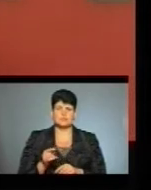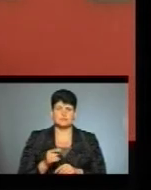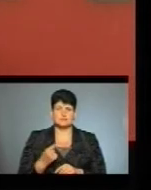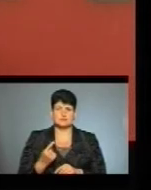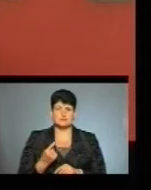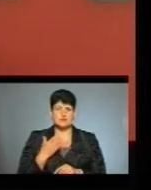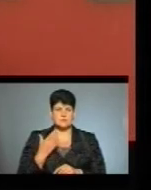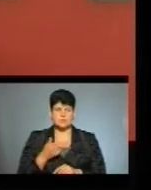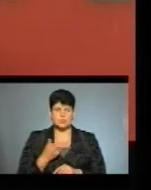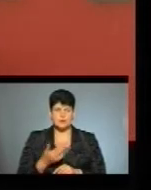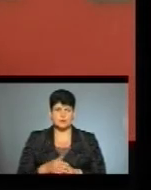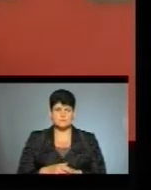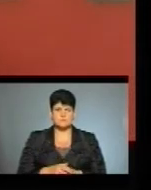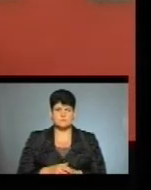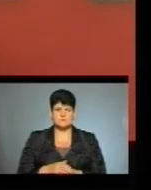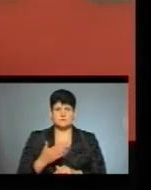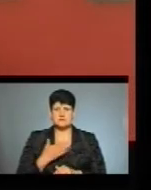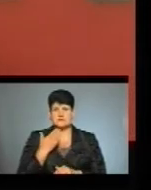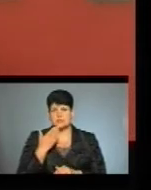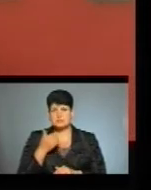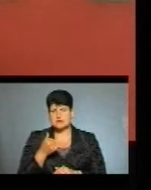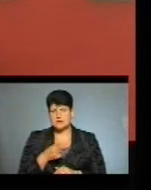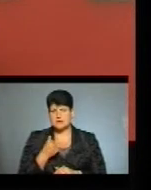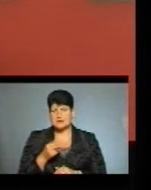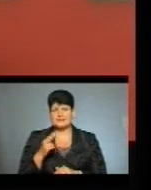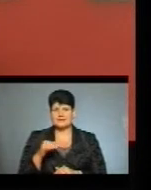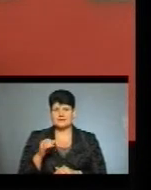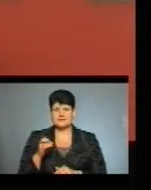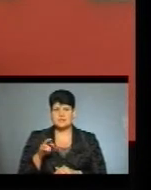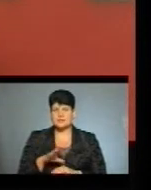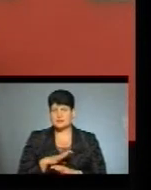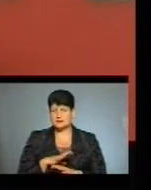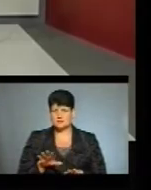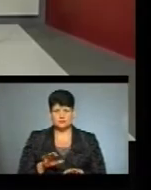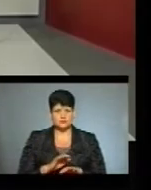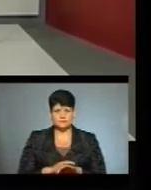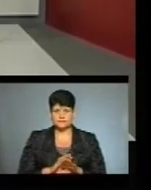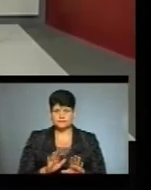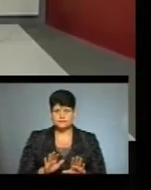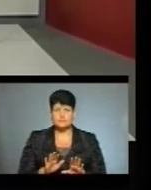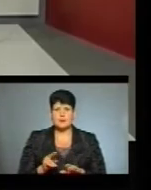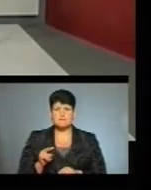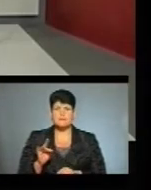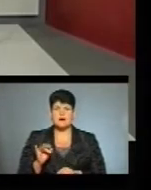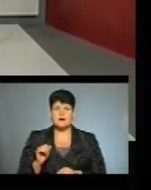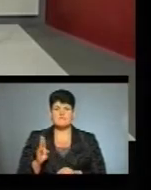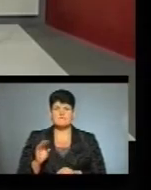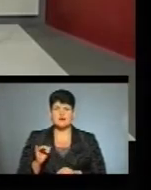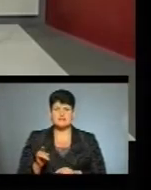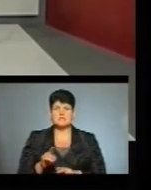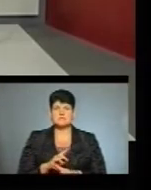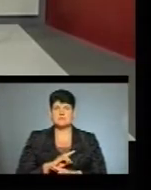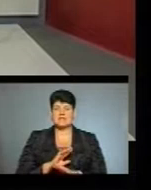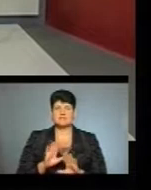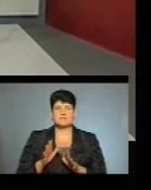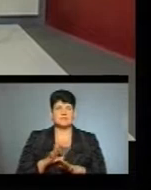роки? За останні роки дифтерія взагалі не була зафіксована, а від правця не було смертельних